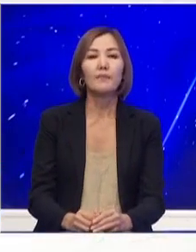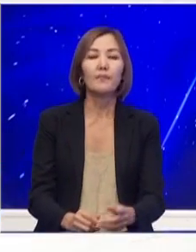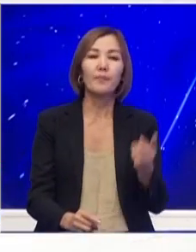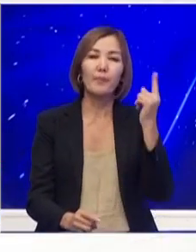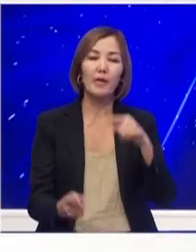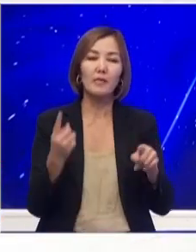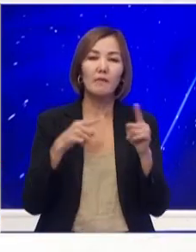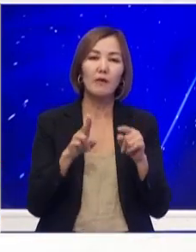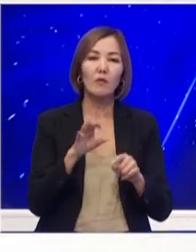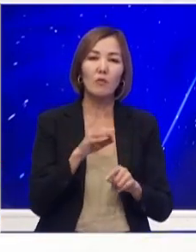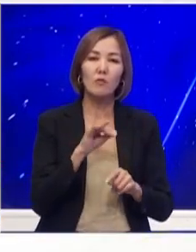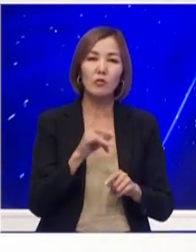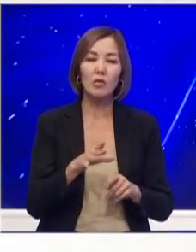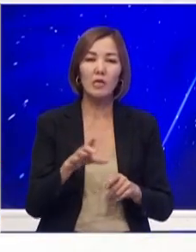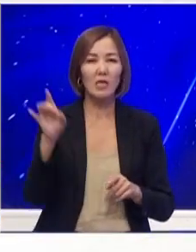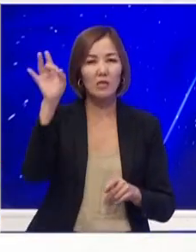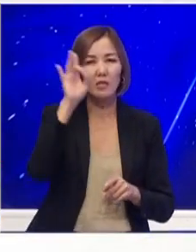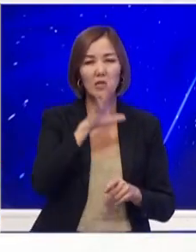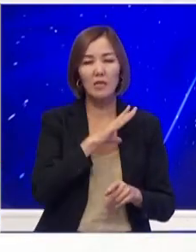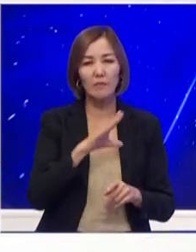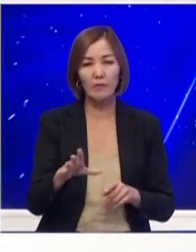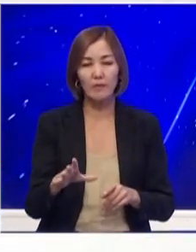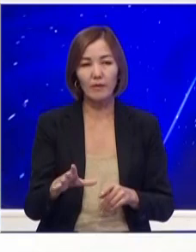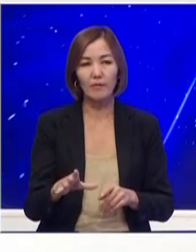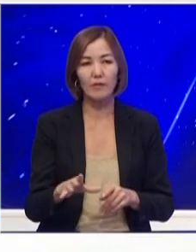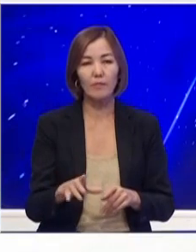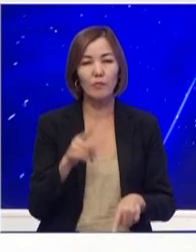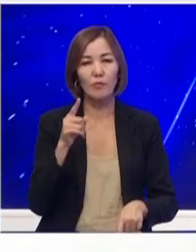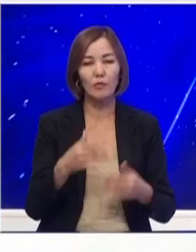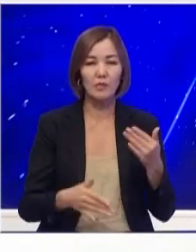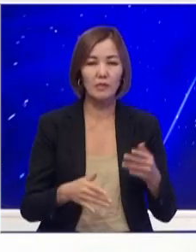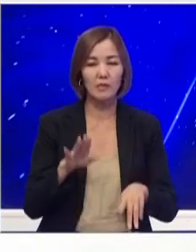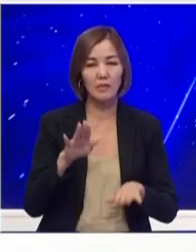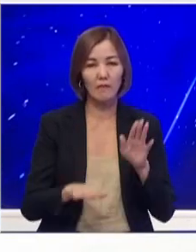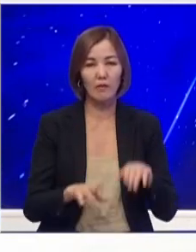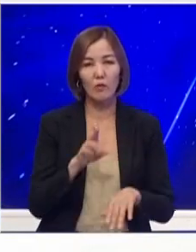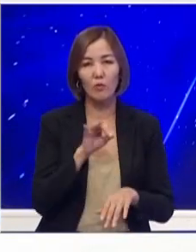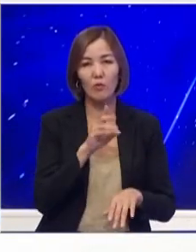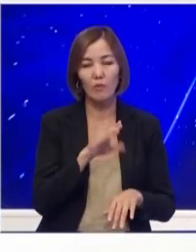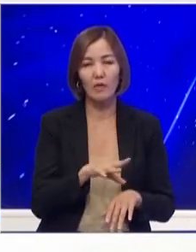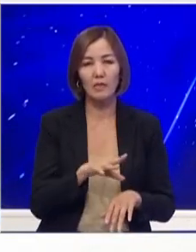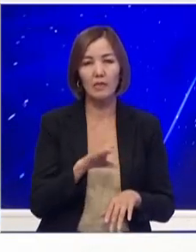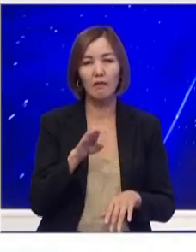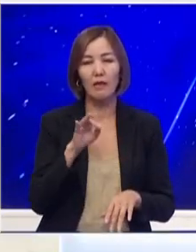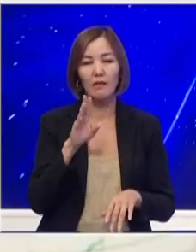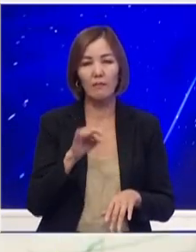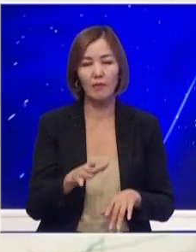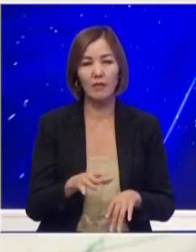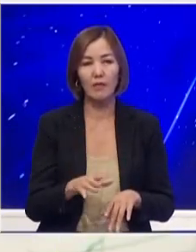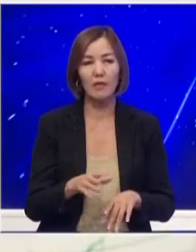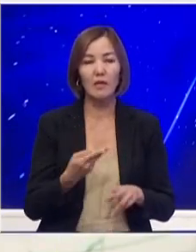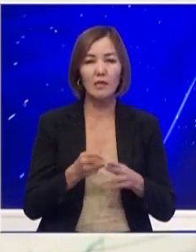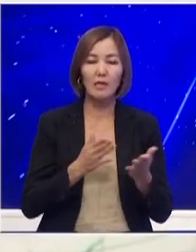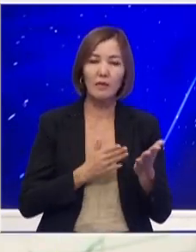Произведения Кожике Назарулы не так широко пропагандируются по сравнению с творчеством Курмангазы и Тәттімбета. Работа в данном